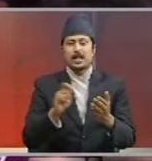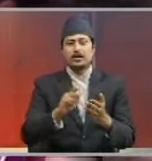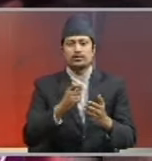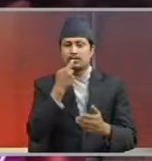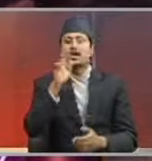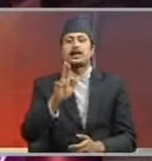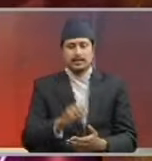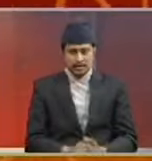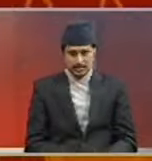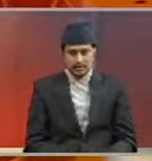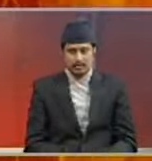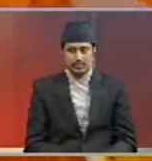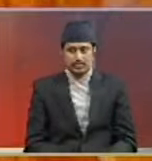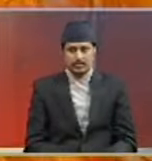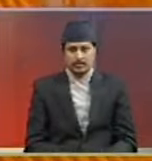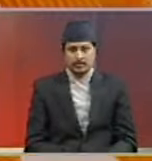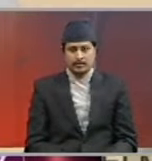भनाई